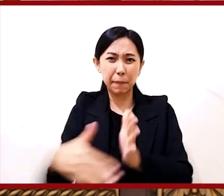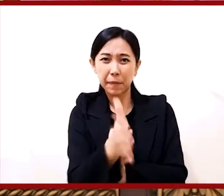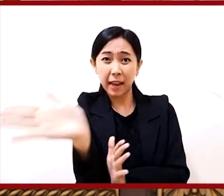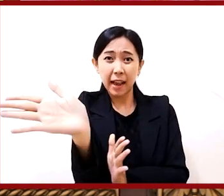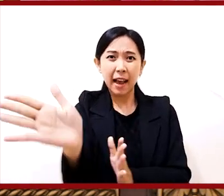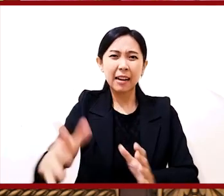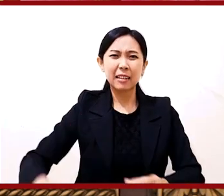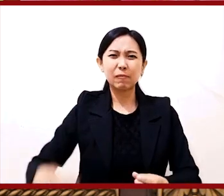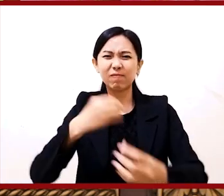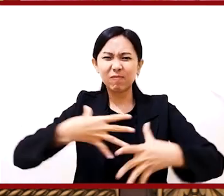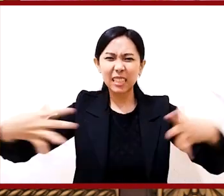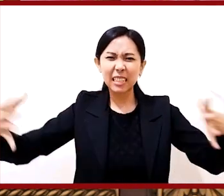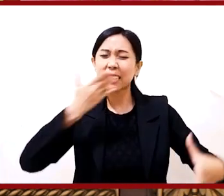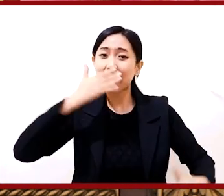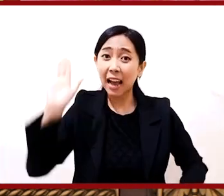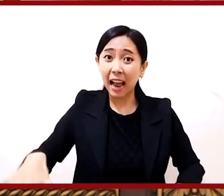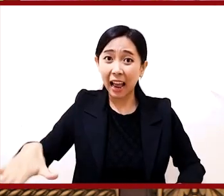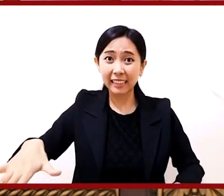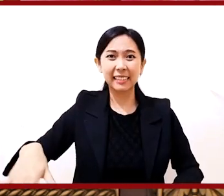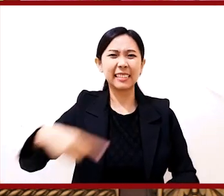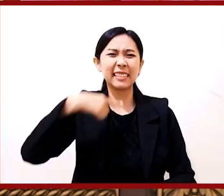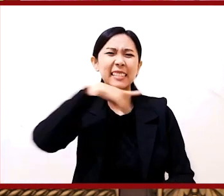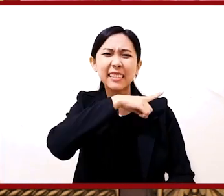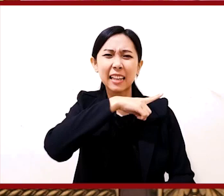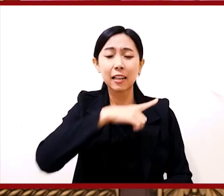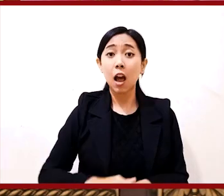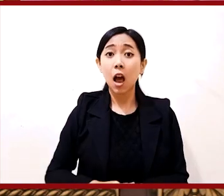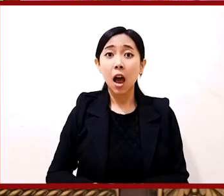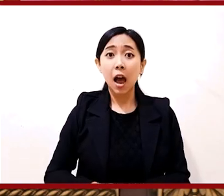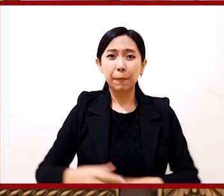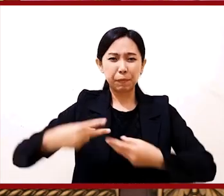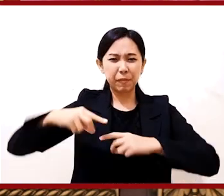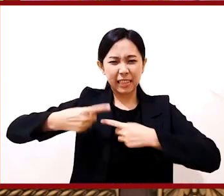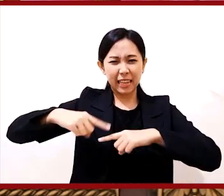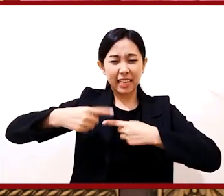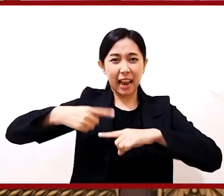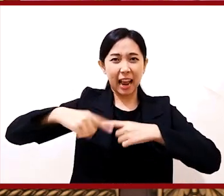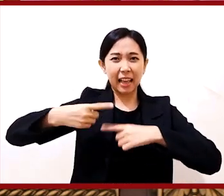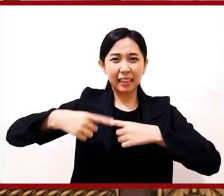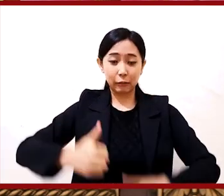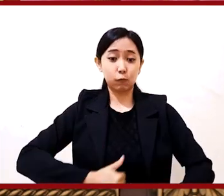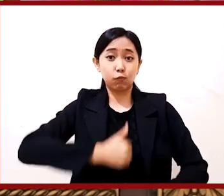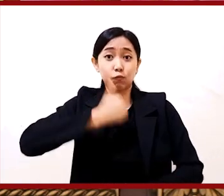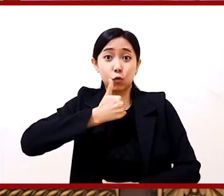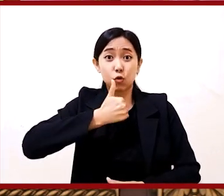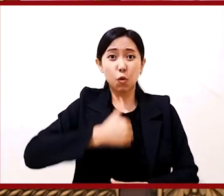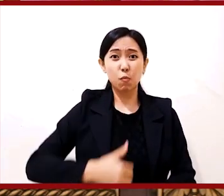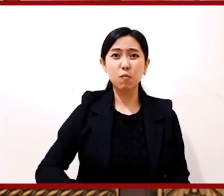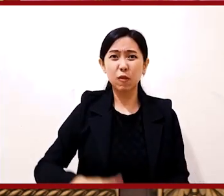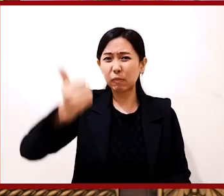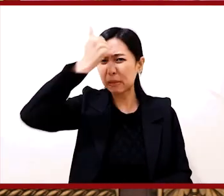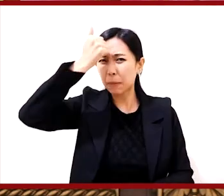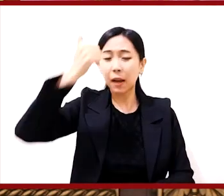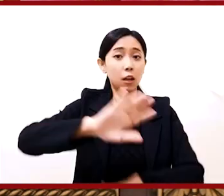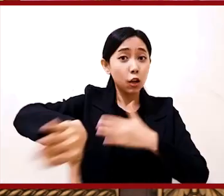perzinahan, keserakahan, kejahatan, kelicikan, hawa nafsu, iri hati, hujat, kesombongan,